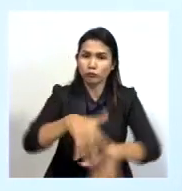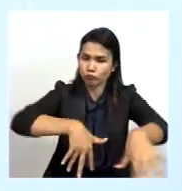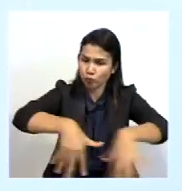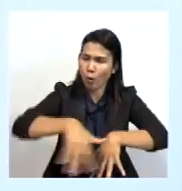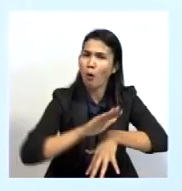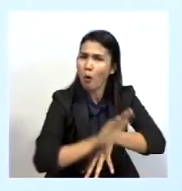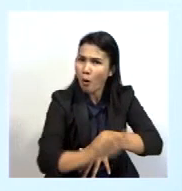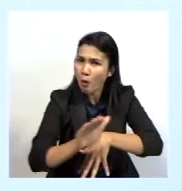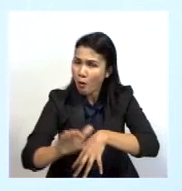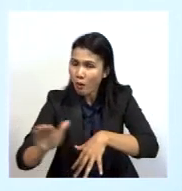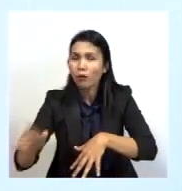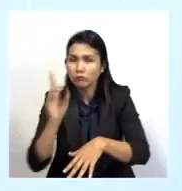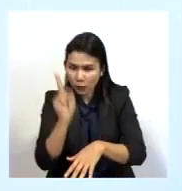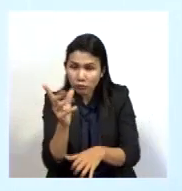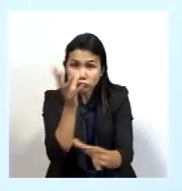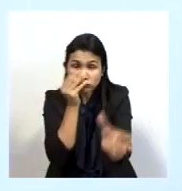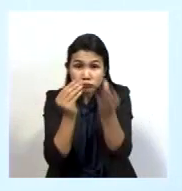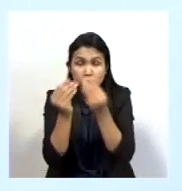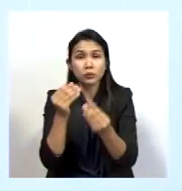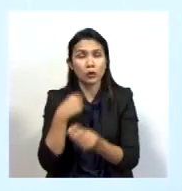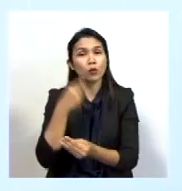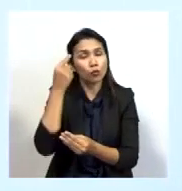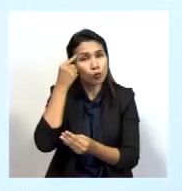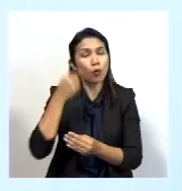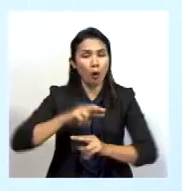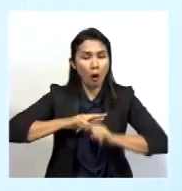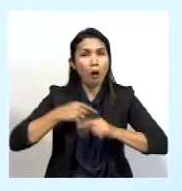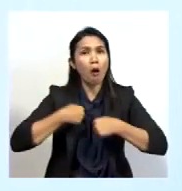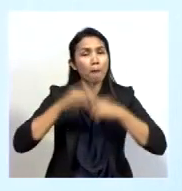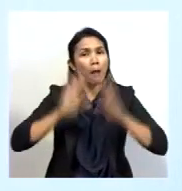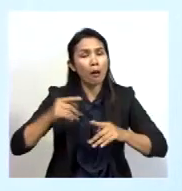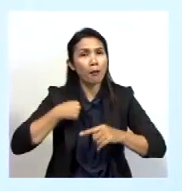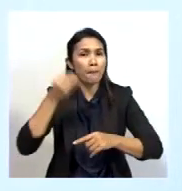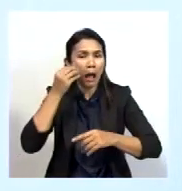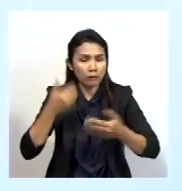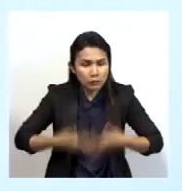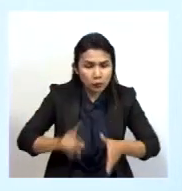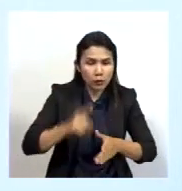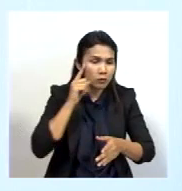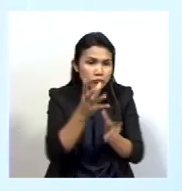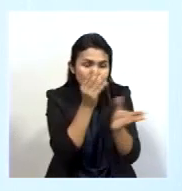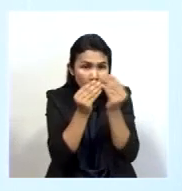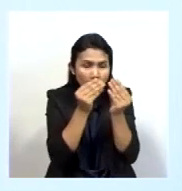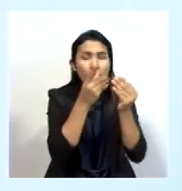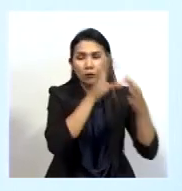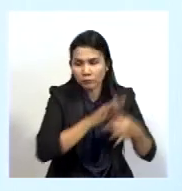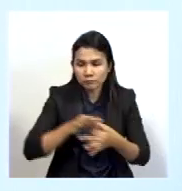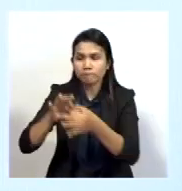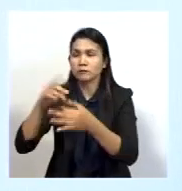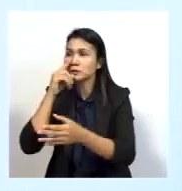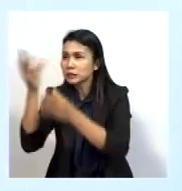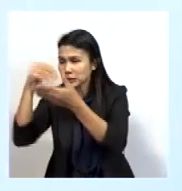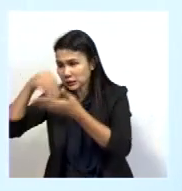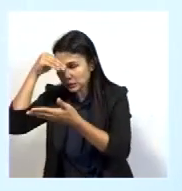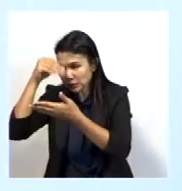านของเขาเองเขาจะรู้เลยว่ายิ่งภูมิลำเนาของเขาเพื่อให้รู้ว่าปัญหาของเขาอยู่ตรงไหนแล้วเขาจะกลับมาพัฒนาพื้นที่หรือชุ